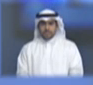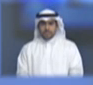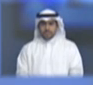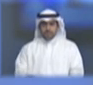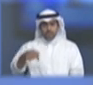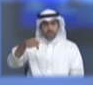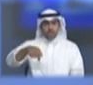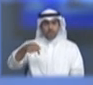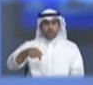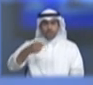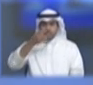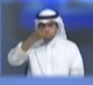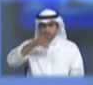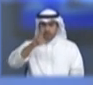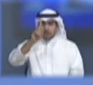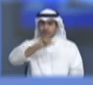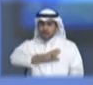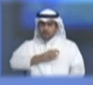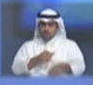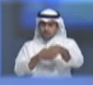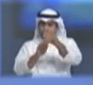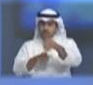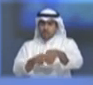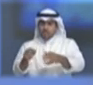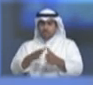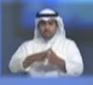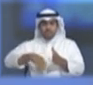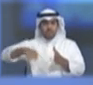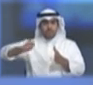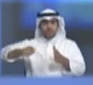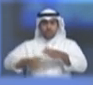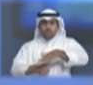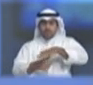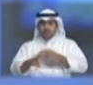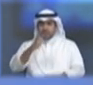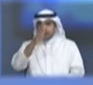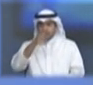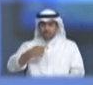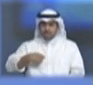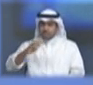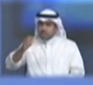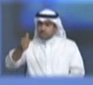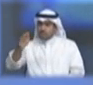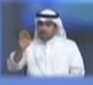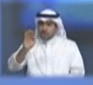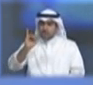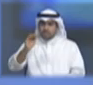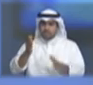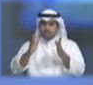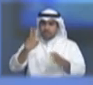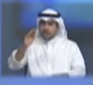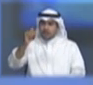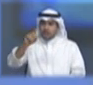شيعت البلاد اليوم جثمان رئيس مجلس الأمة السابق جاسم محمد الخرافي الذي وافته المنية بالأمس بعد